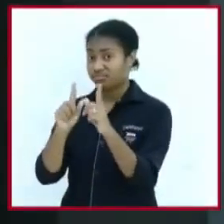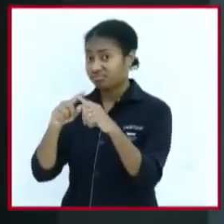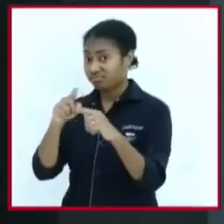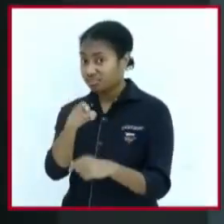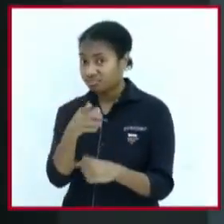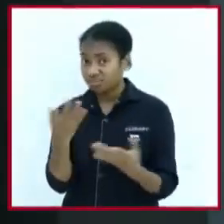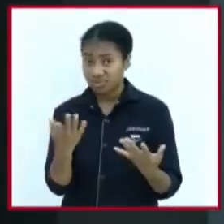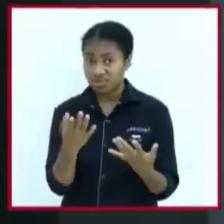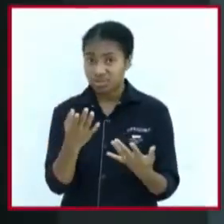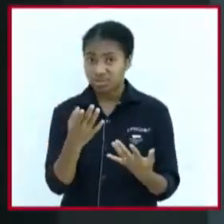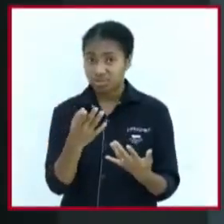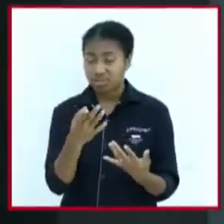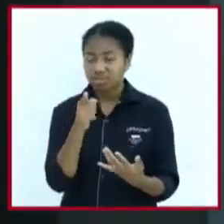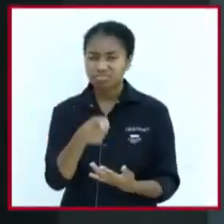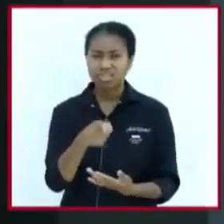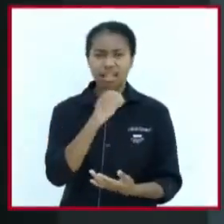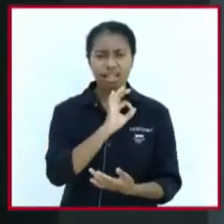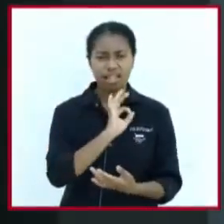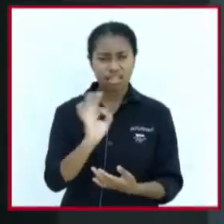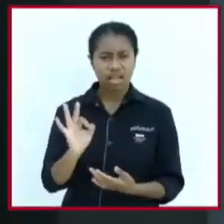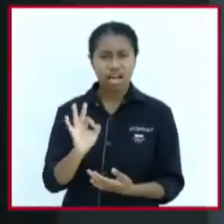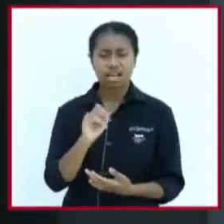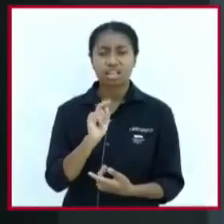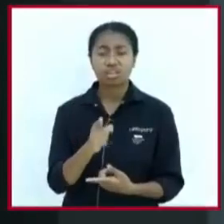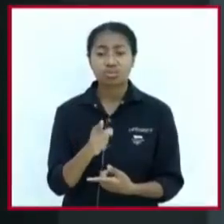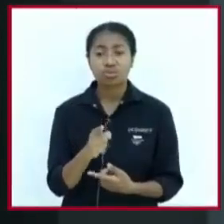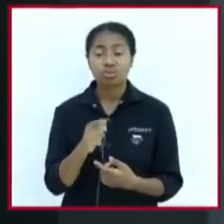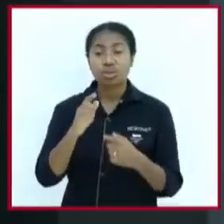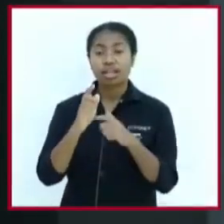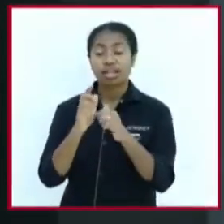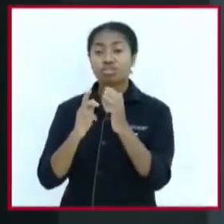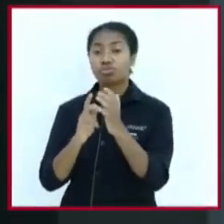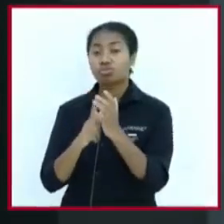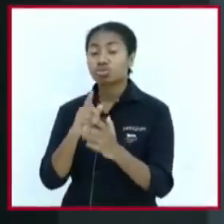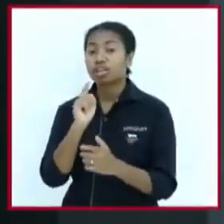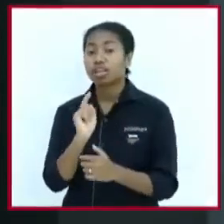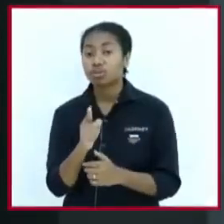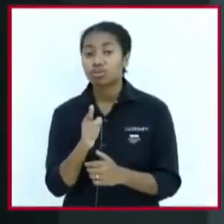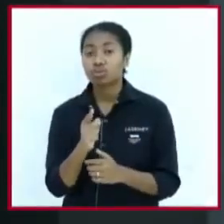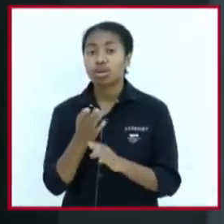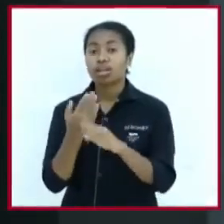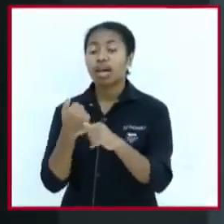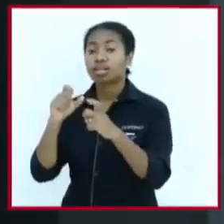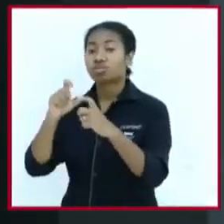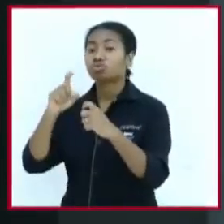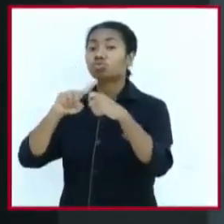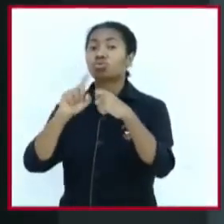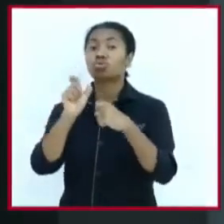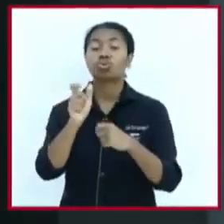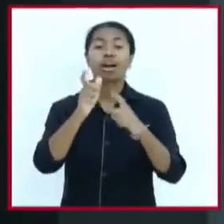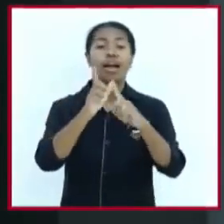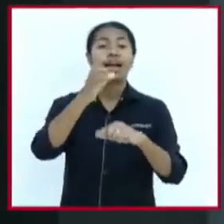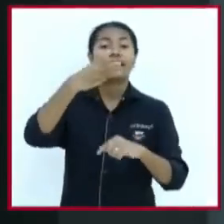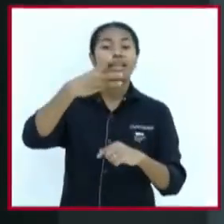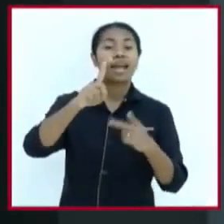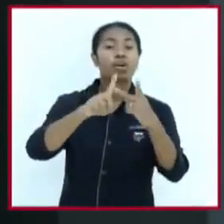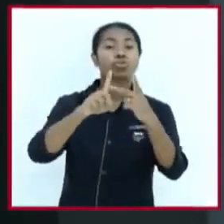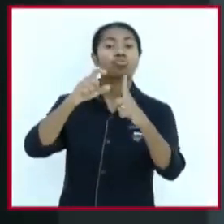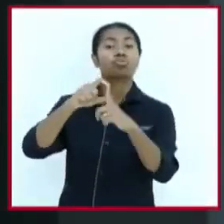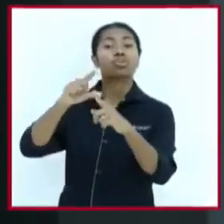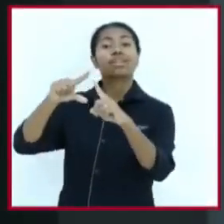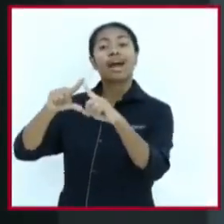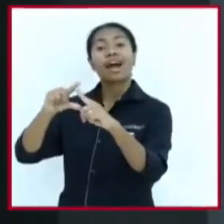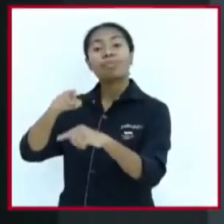Yesus mu itu bukan suku Lewi Yesus mau itu dari suku Yehuda maka dia tidak layak jadi